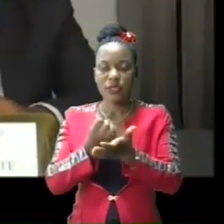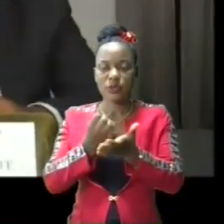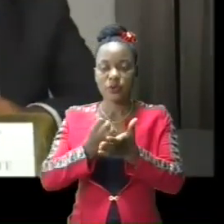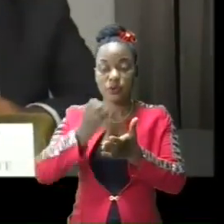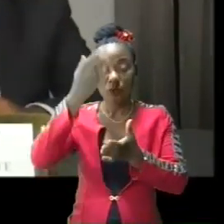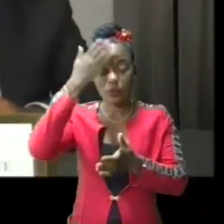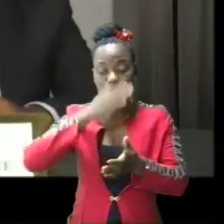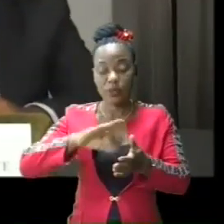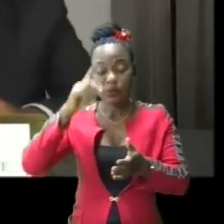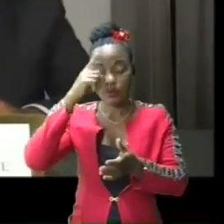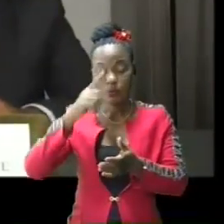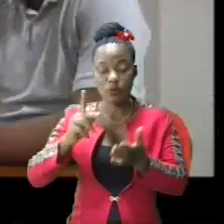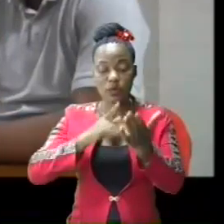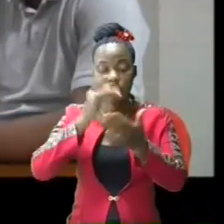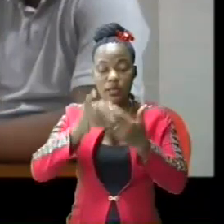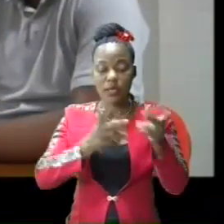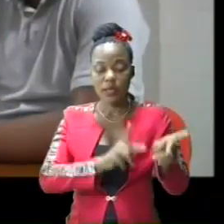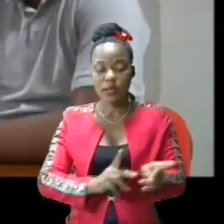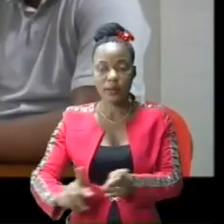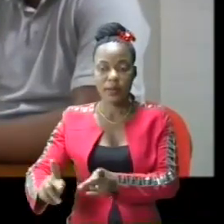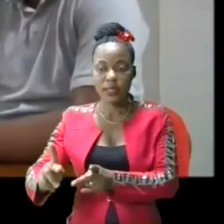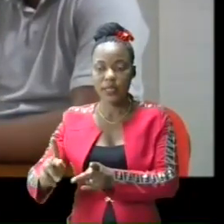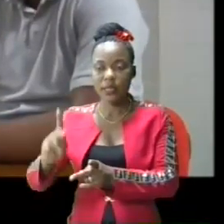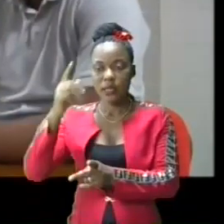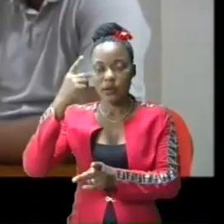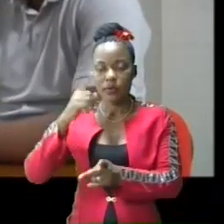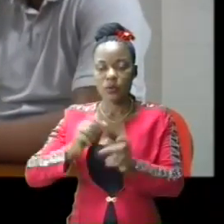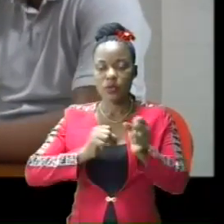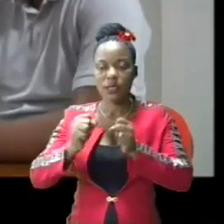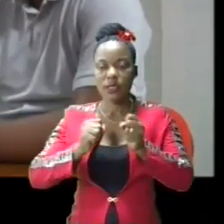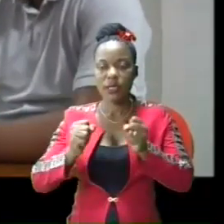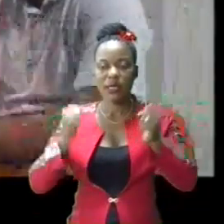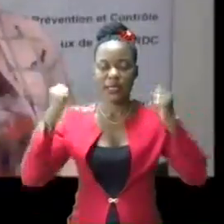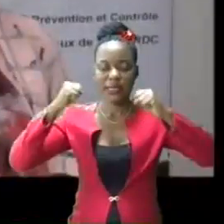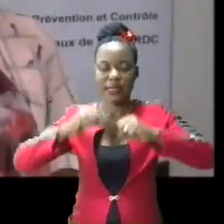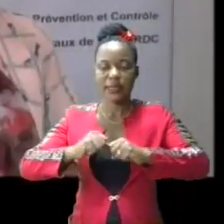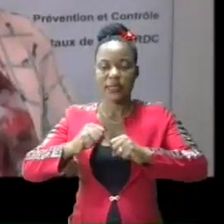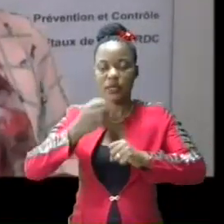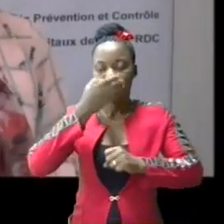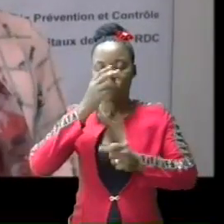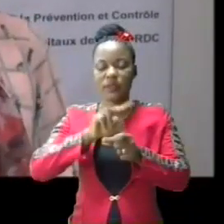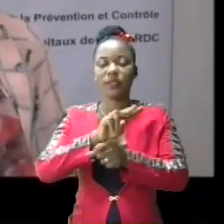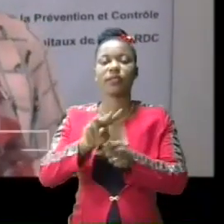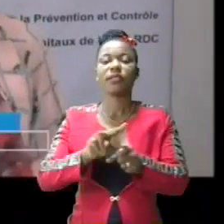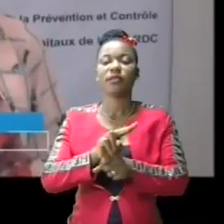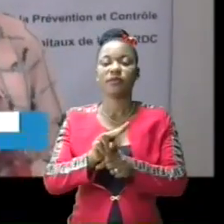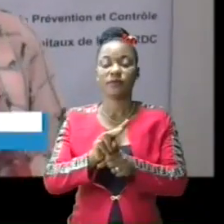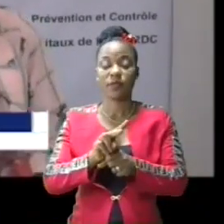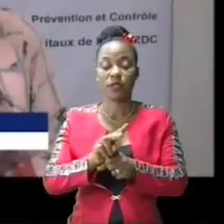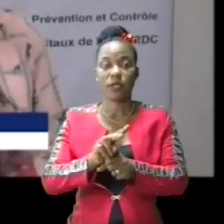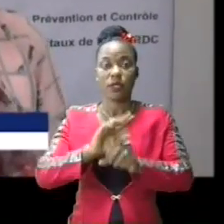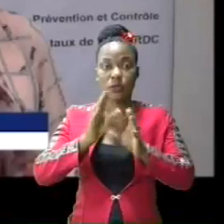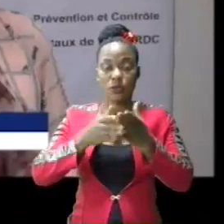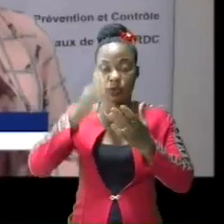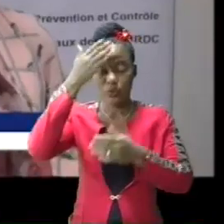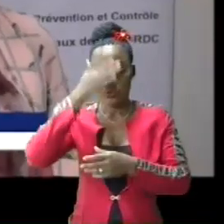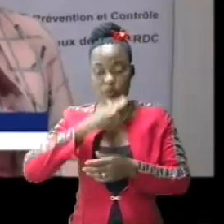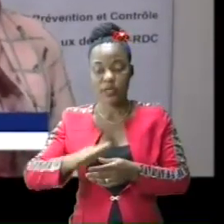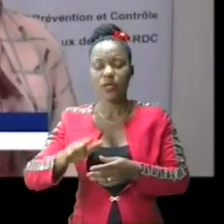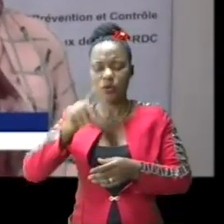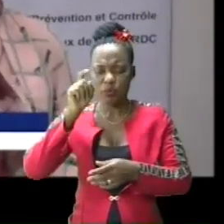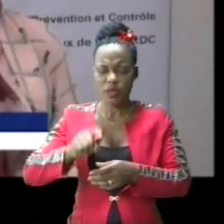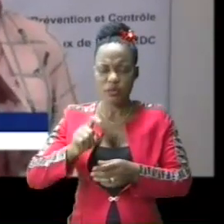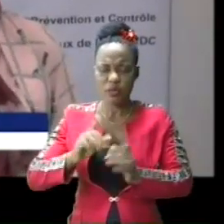un plan de crise pour lutter contre la propagation de la COVID-19. Il faut que les managers des hôpitaux puissent arriver